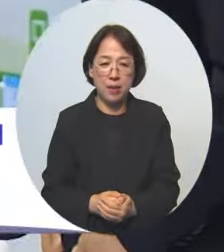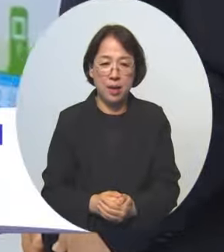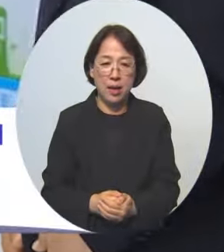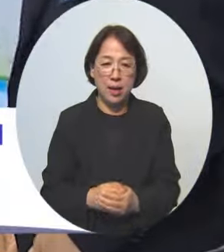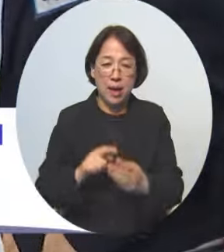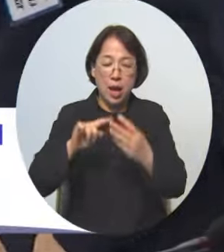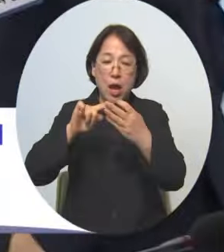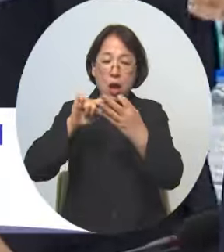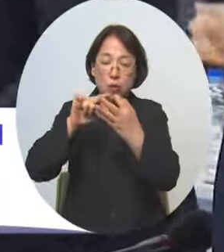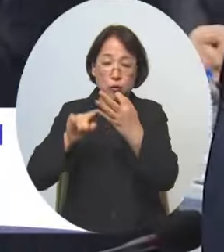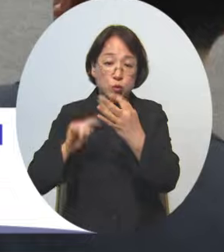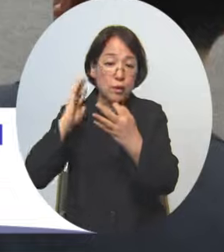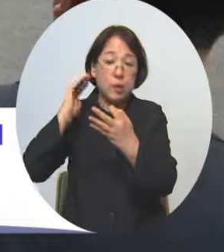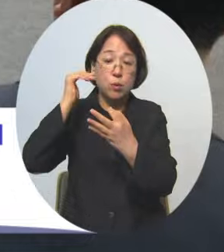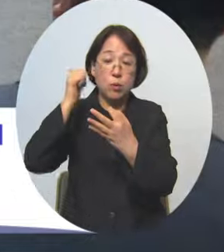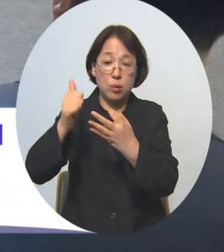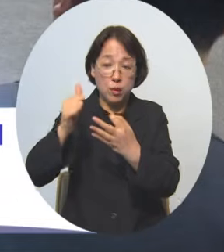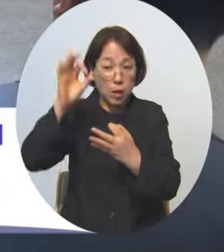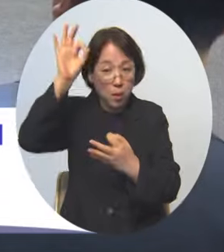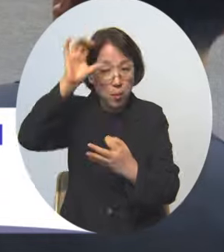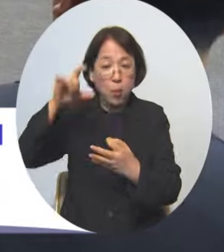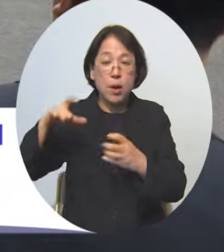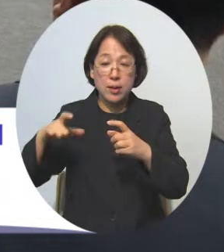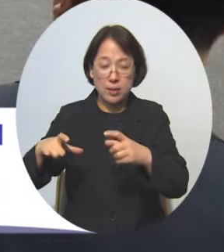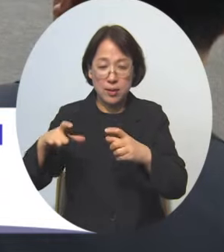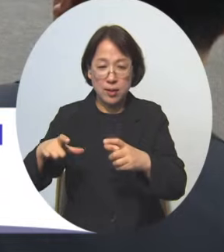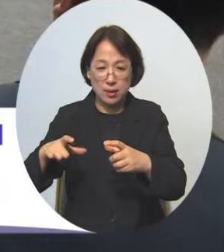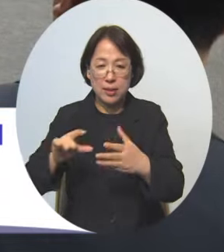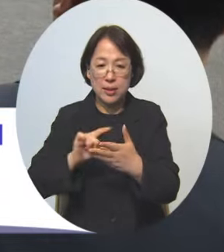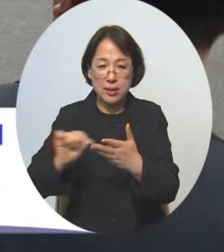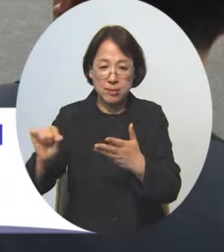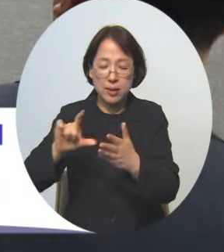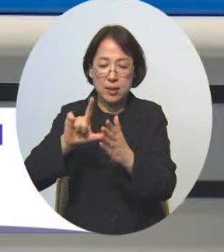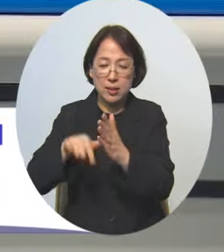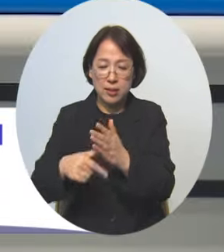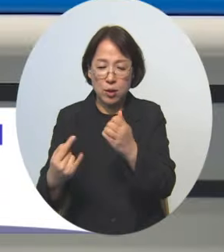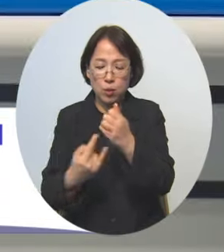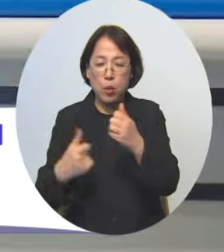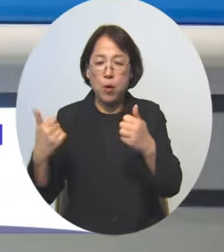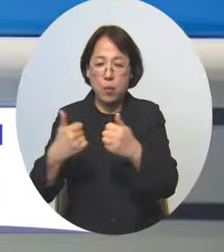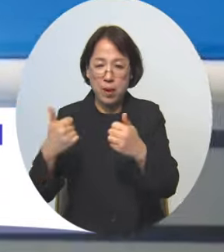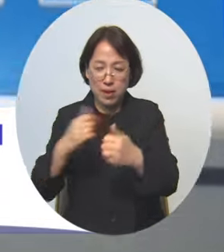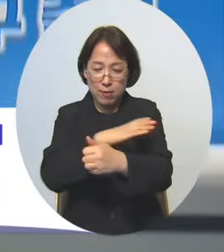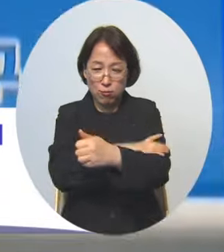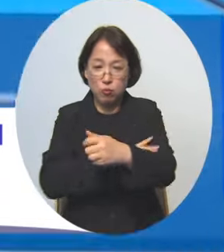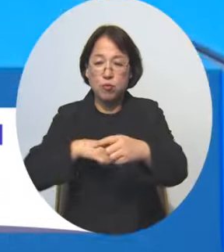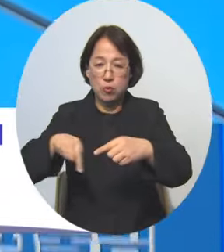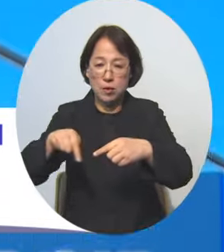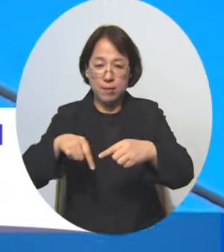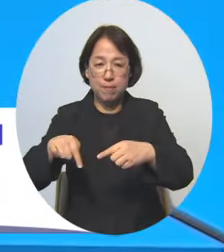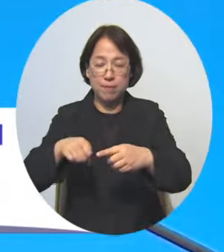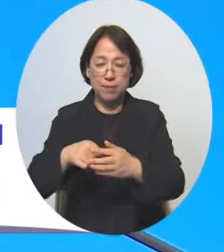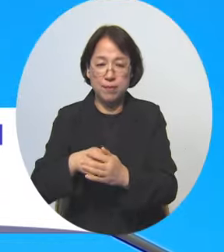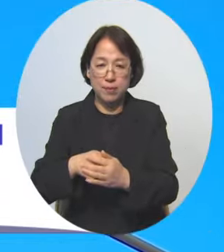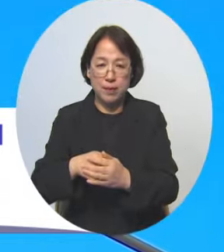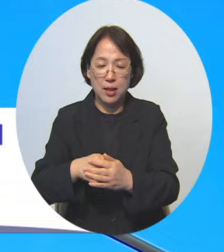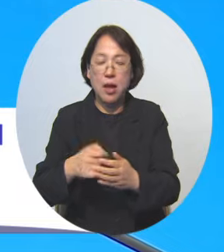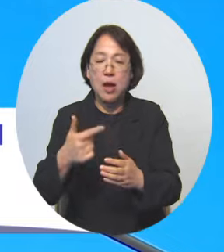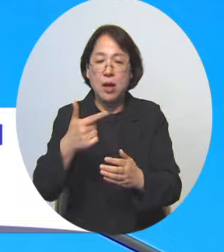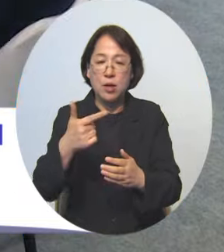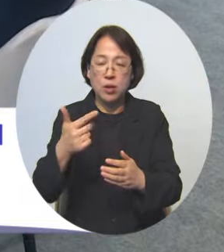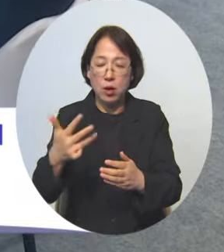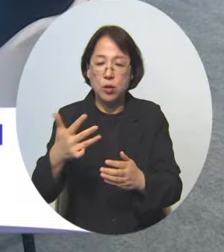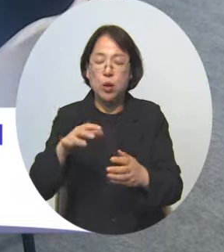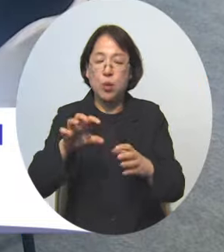윤석열 대통령이 경북 포항에서 지방시대위원회 회의를 주재했습니다. 경북 등 8곳이 기회발전특구로